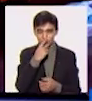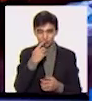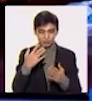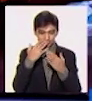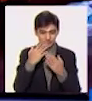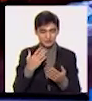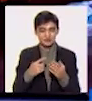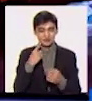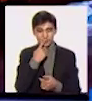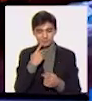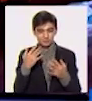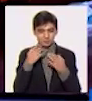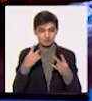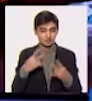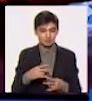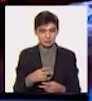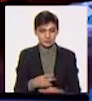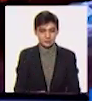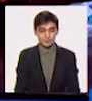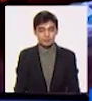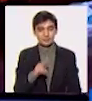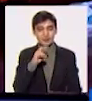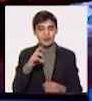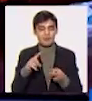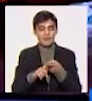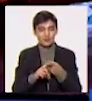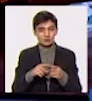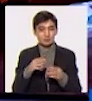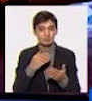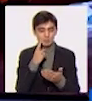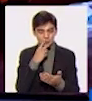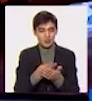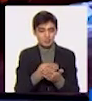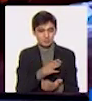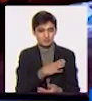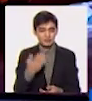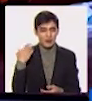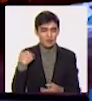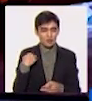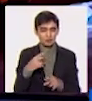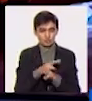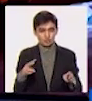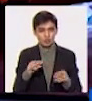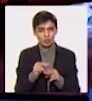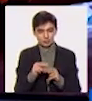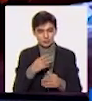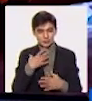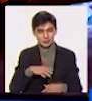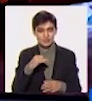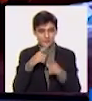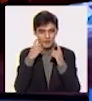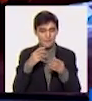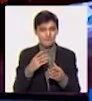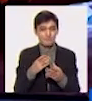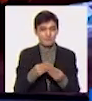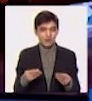Кстати, вот коронавирус показал, что маски можно сделать из предметов, которые раньше никто не использовал. Это от влажных салфеток